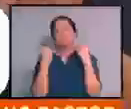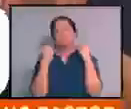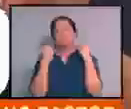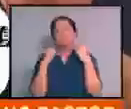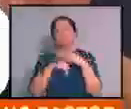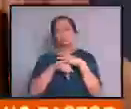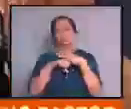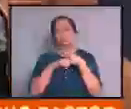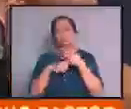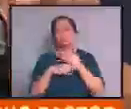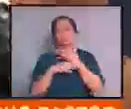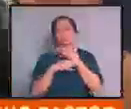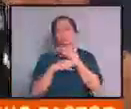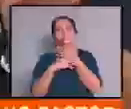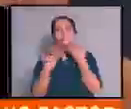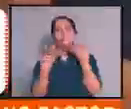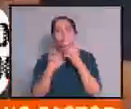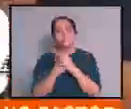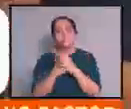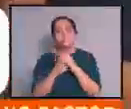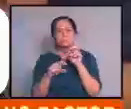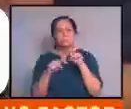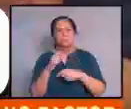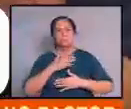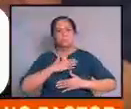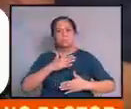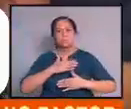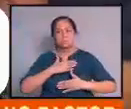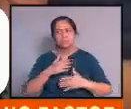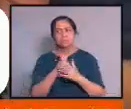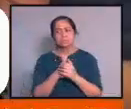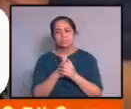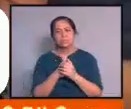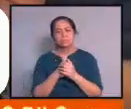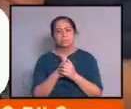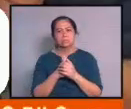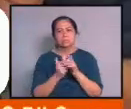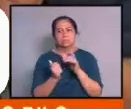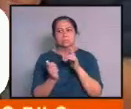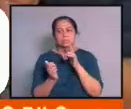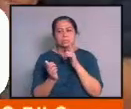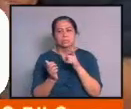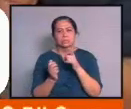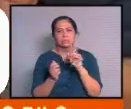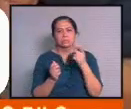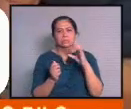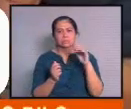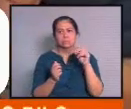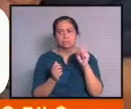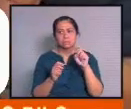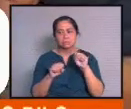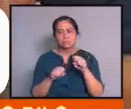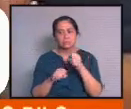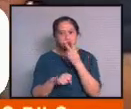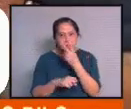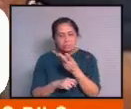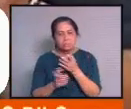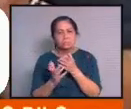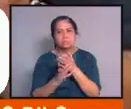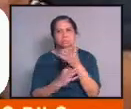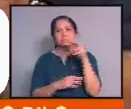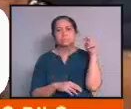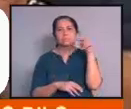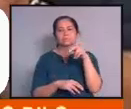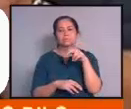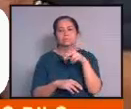effectively choking him, making him unable to breathe. Just fortunate that the first class cadet was able to see them.